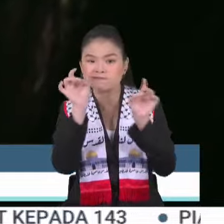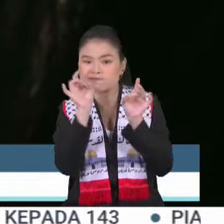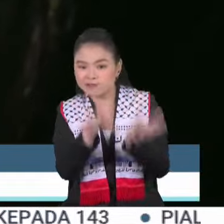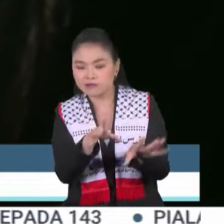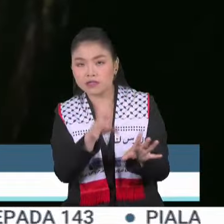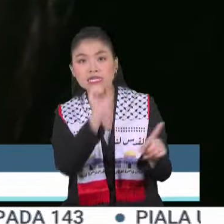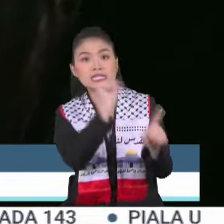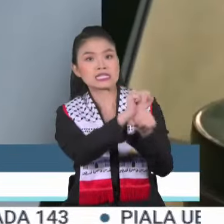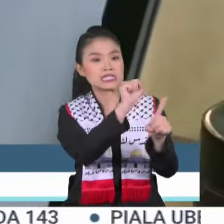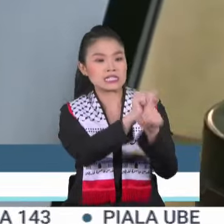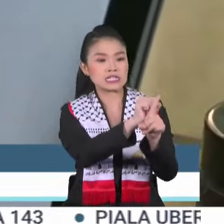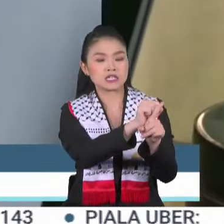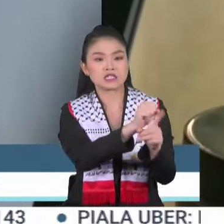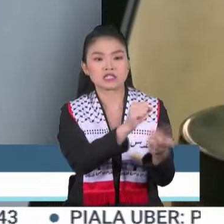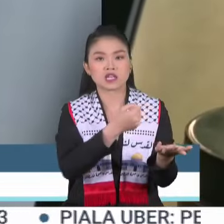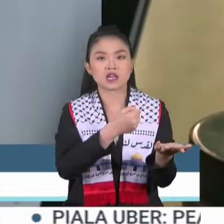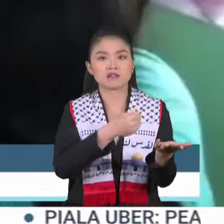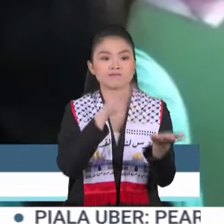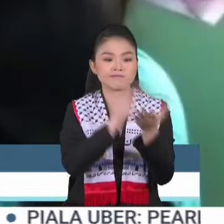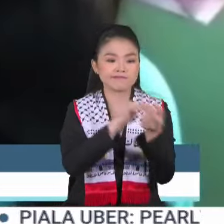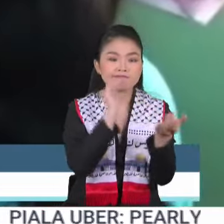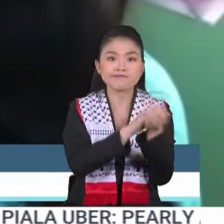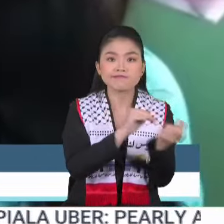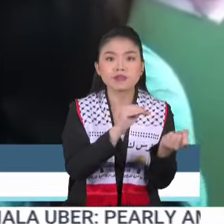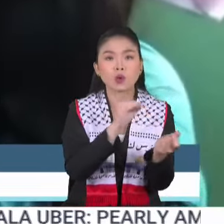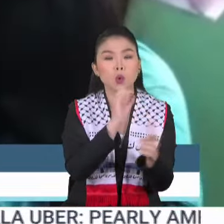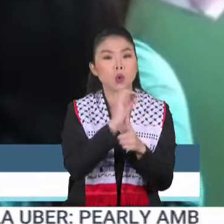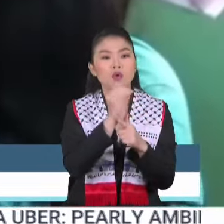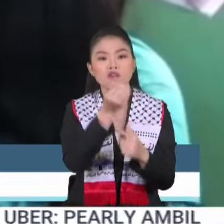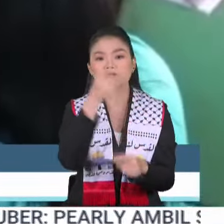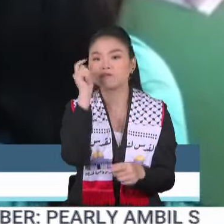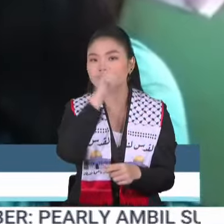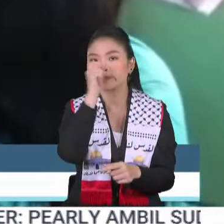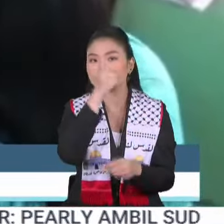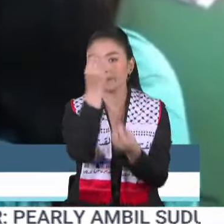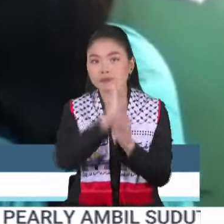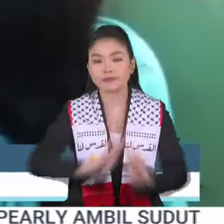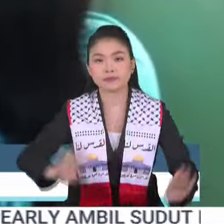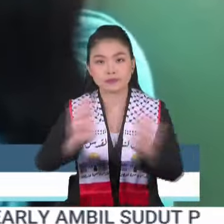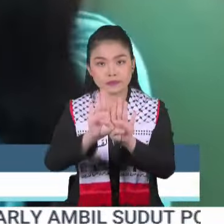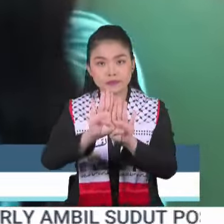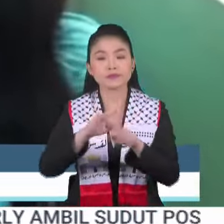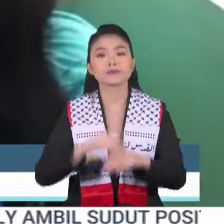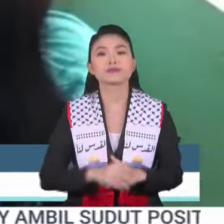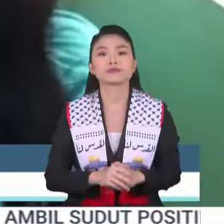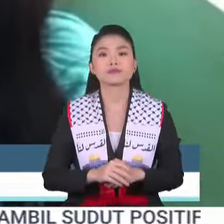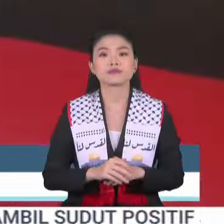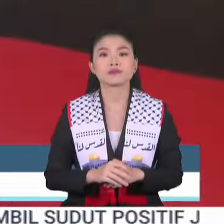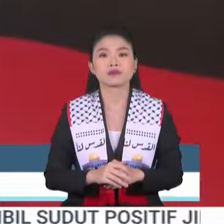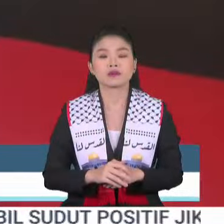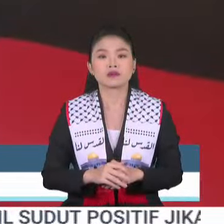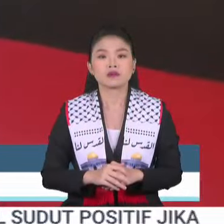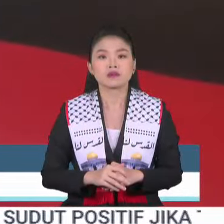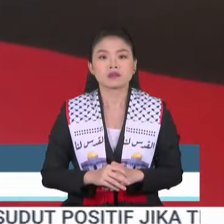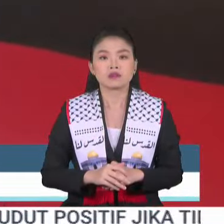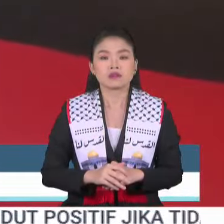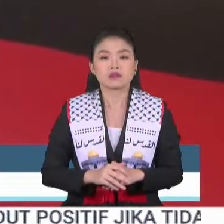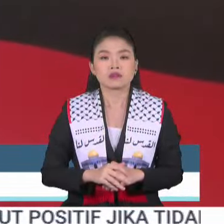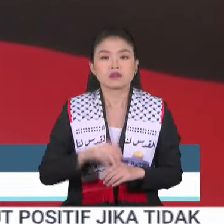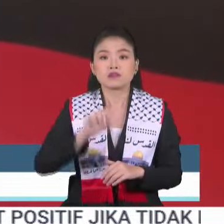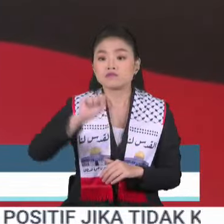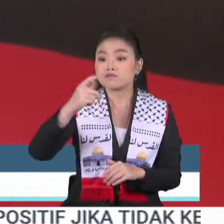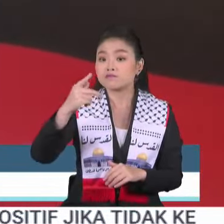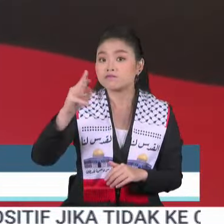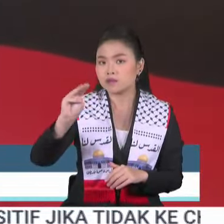haram, perjudian dan berita palsu. Ia mengundang ancaman signifikan kepada fabrik sosial dan institusi di negara